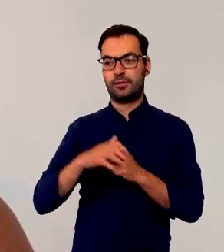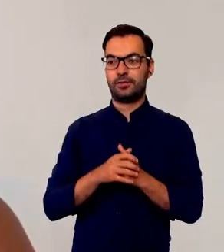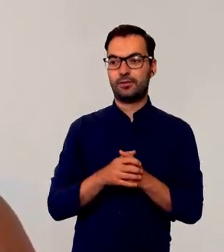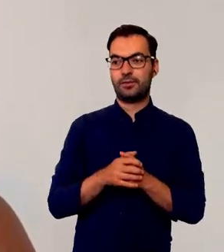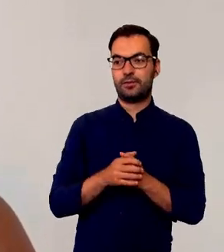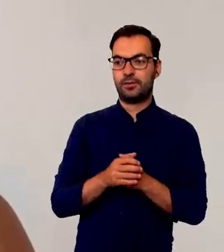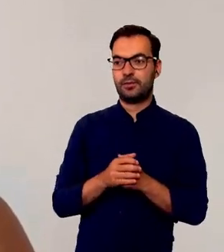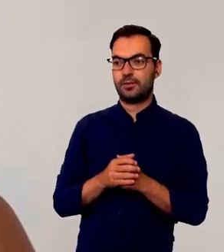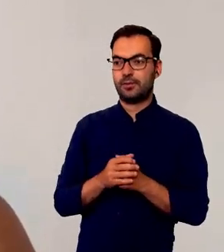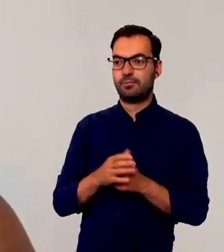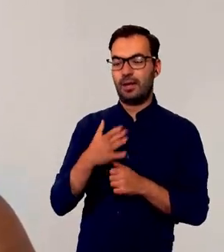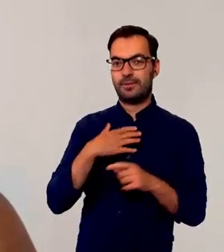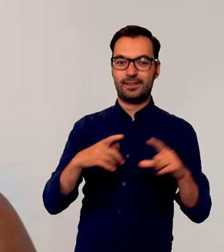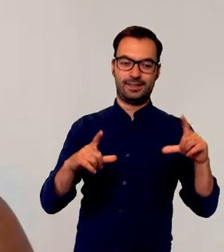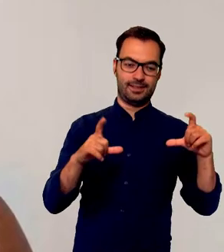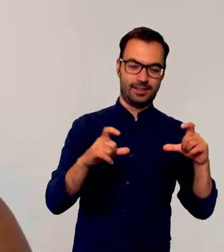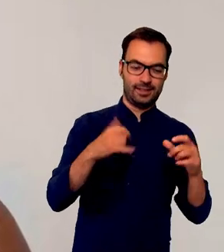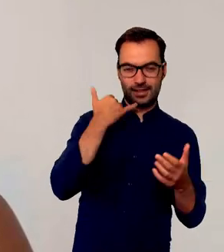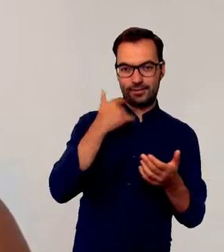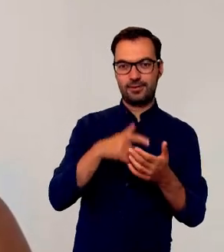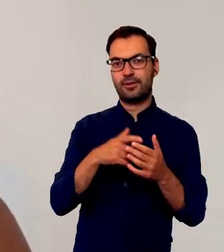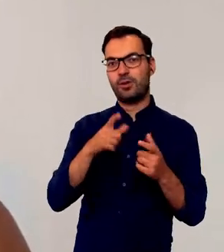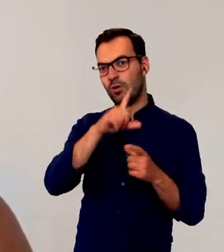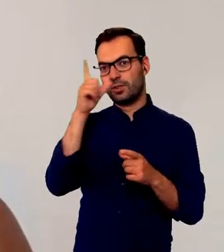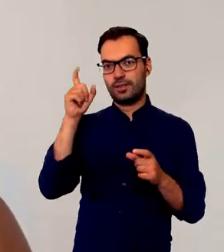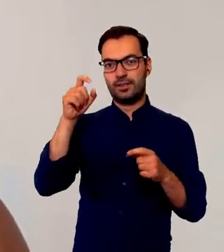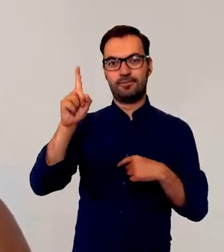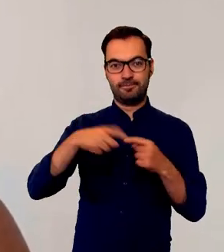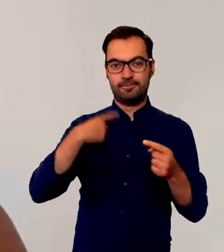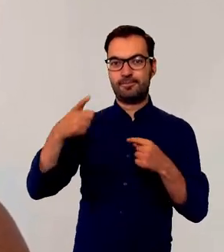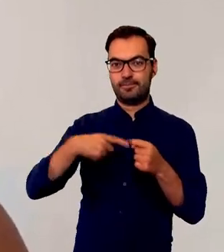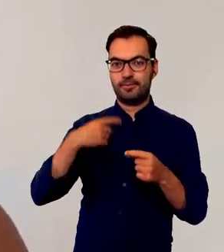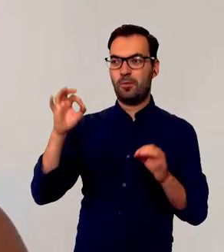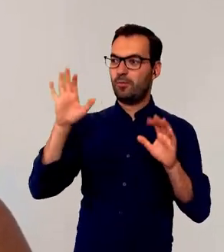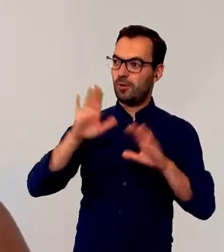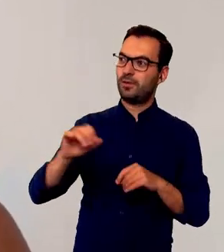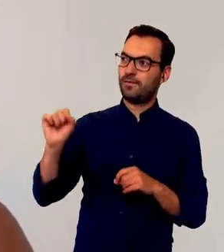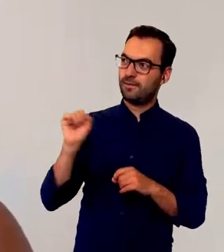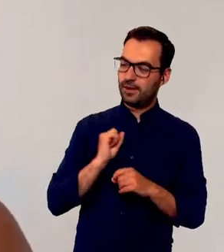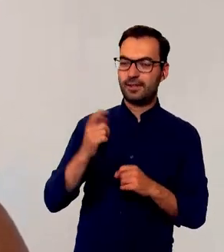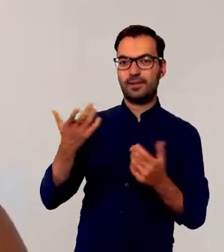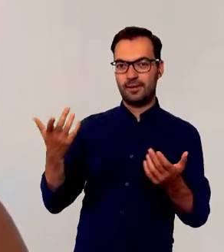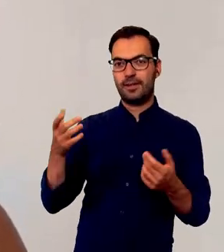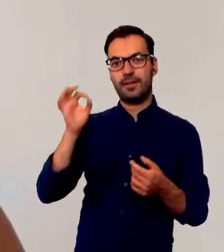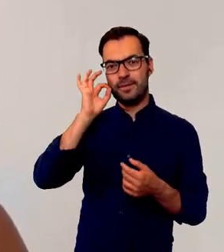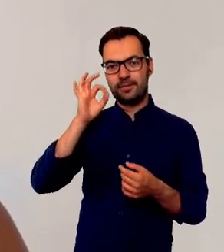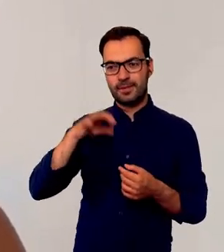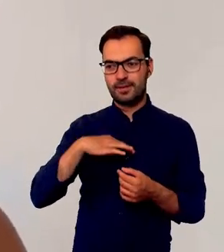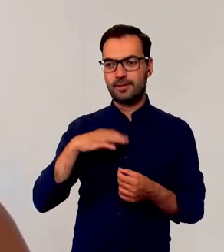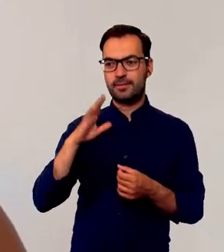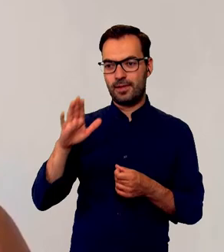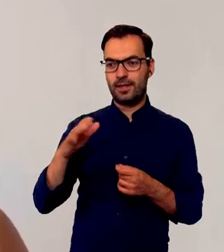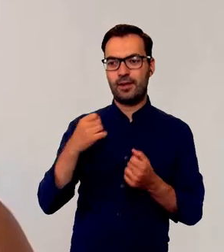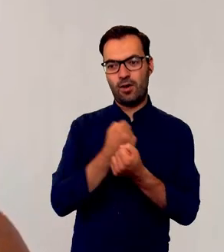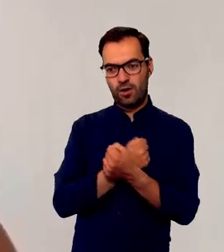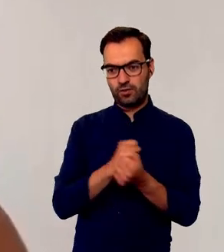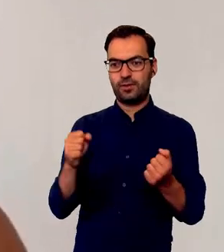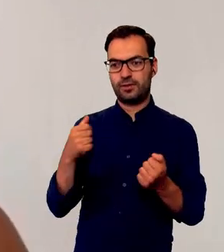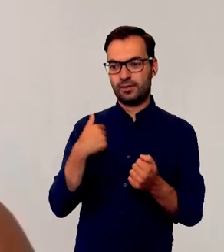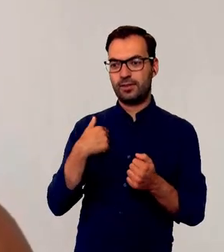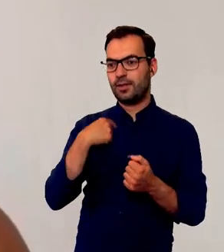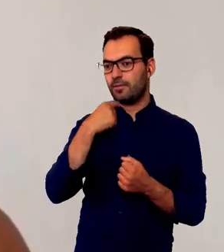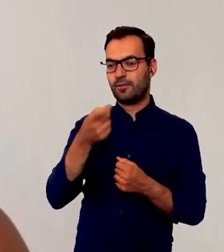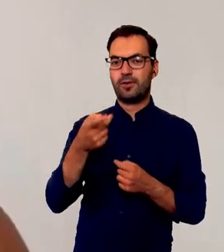innych osób, screeny mam, wiesz, ludzie zaczęli do mnie pisać, ludzie mówią, Boże, fajnie, Pani Ewo, Pani ma odwagę, to ja